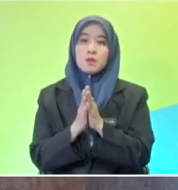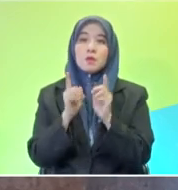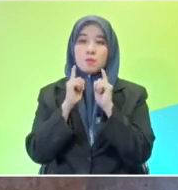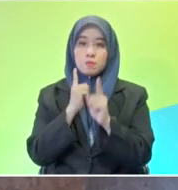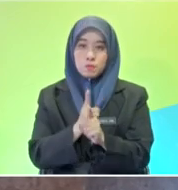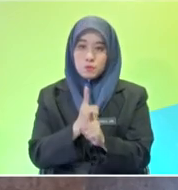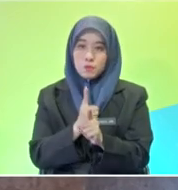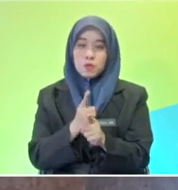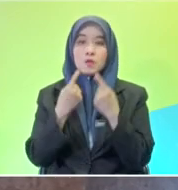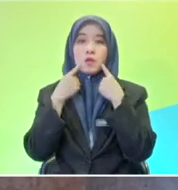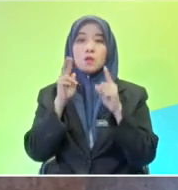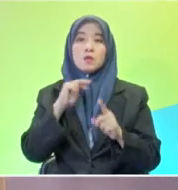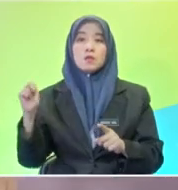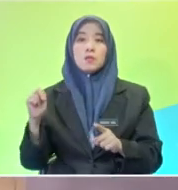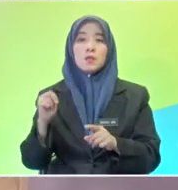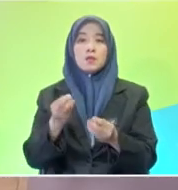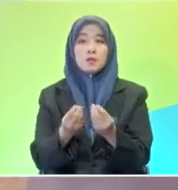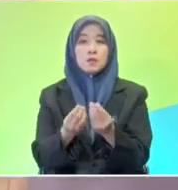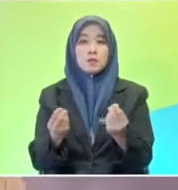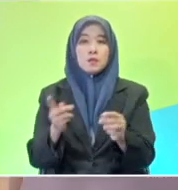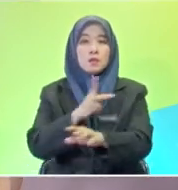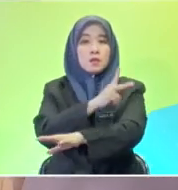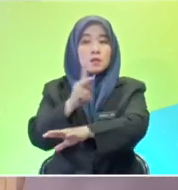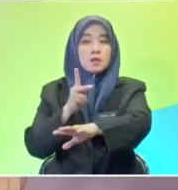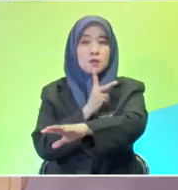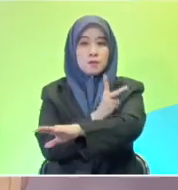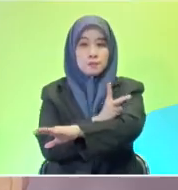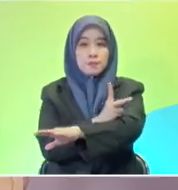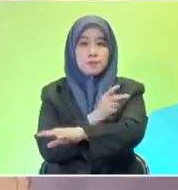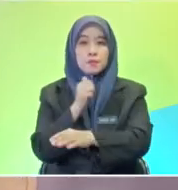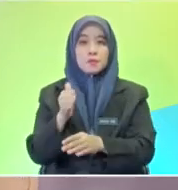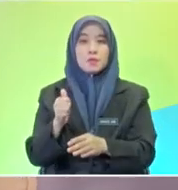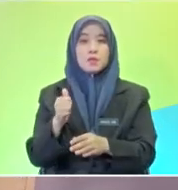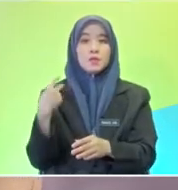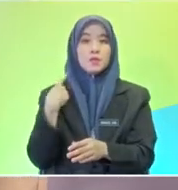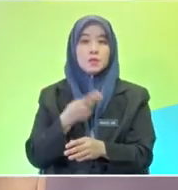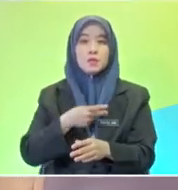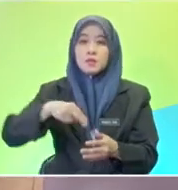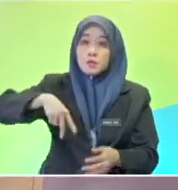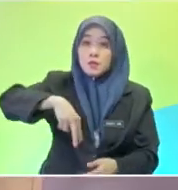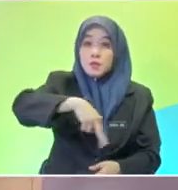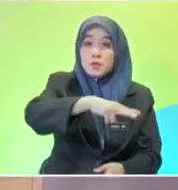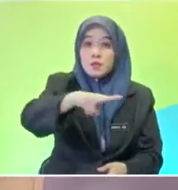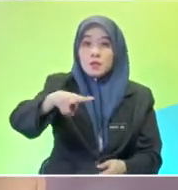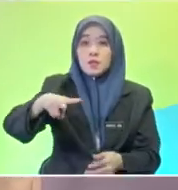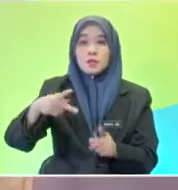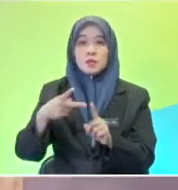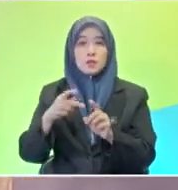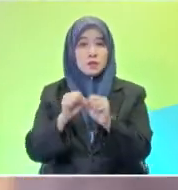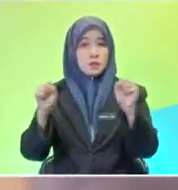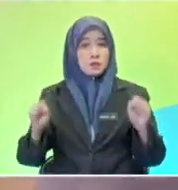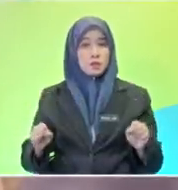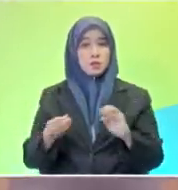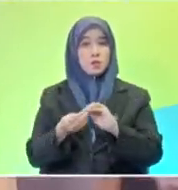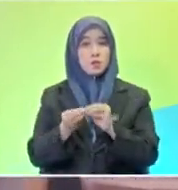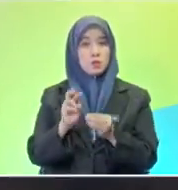Yeay, letak di sini ya. Bagus. Sebab bagus, kita mengembara ke stesen yang kedua. Jom. Okey,